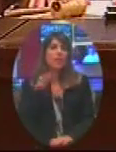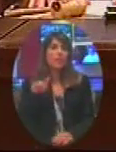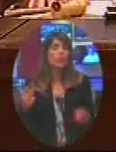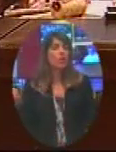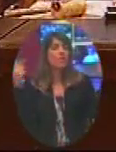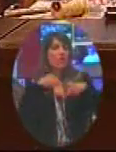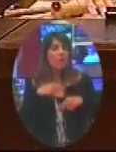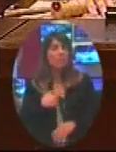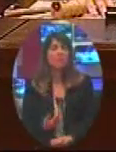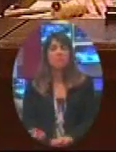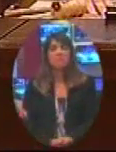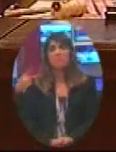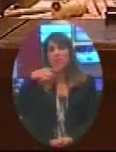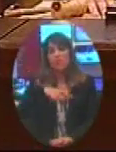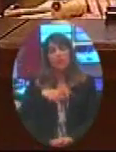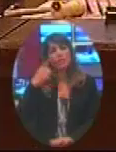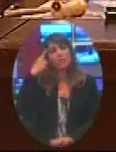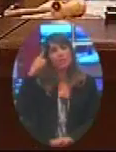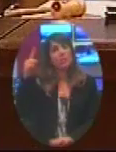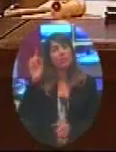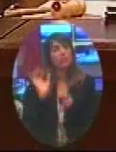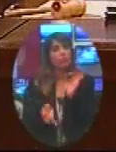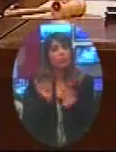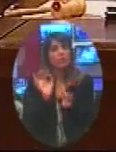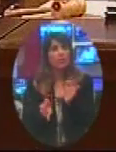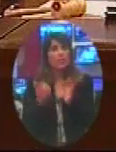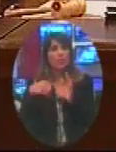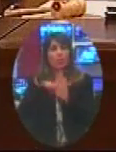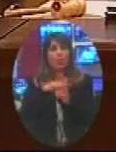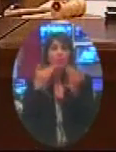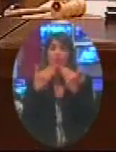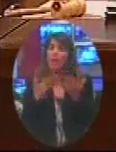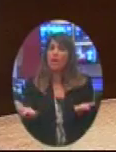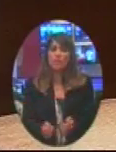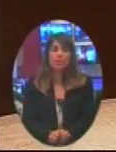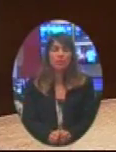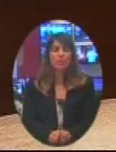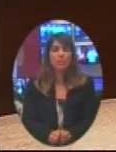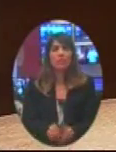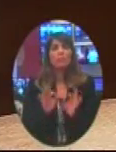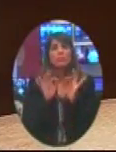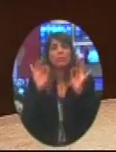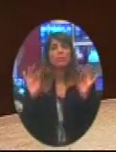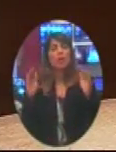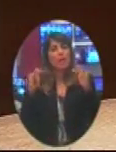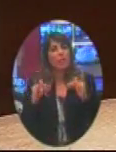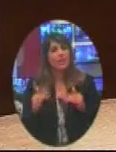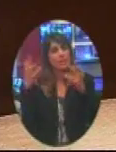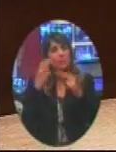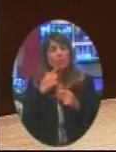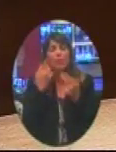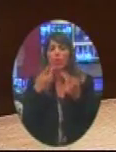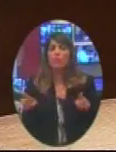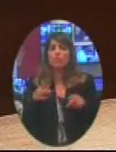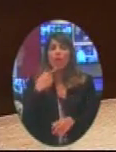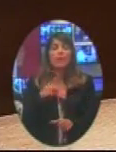שככל שחוות הדעת המשפטית בתוקף לא תתקיים הישיבה. עוד בראשית דבריו הנמיך את הציפיות כשאמר שאין לו אפשרות לשים את כל הדברים